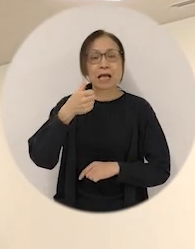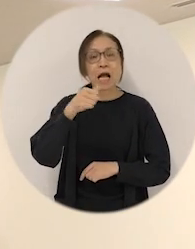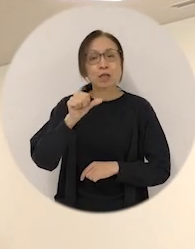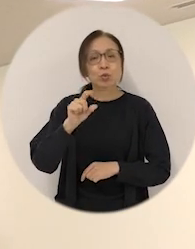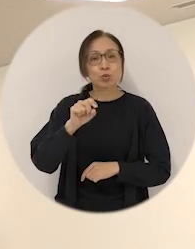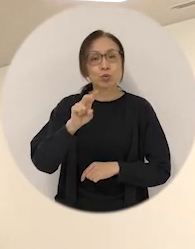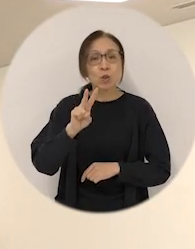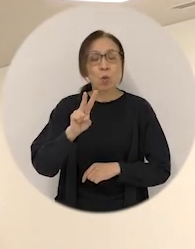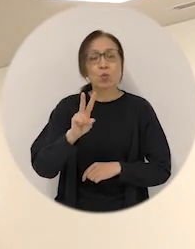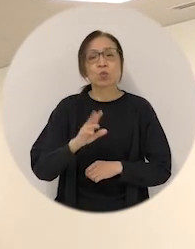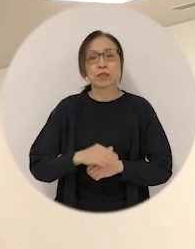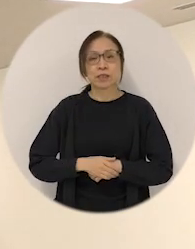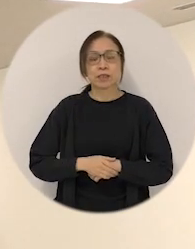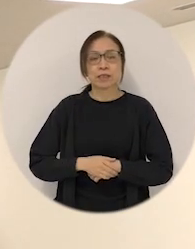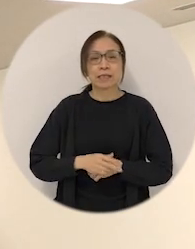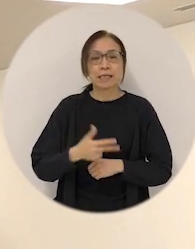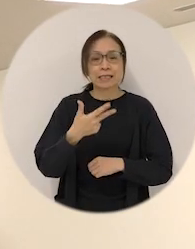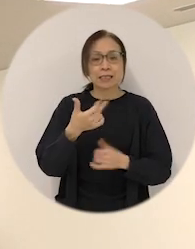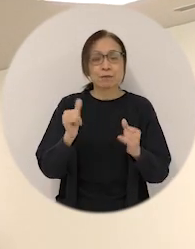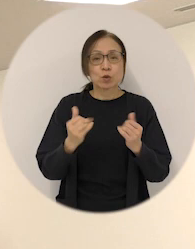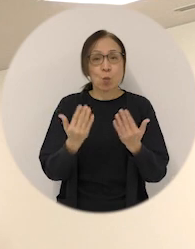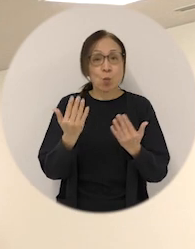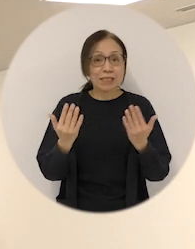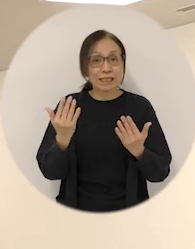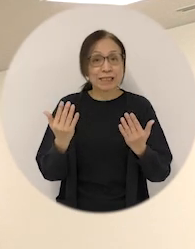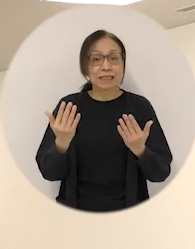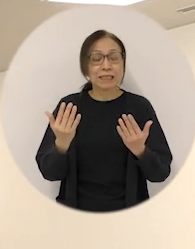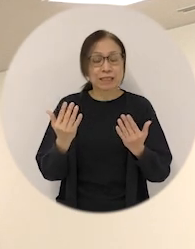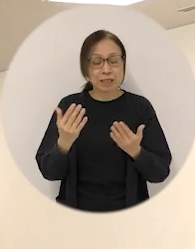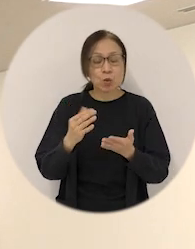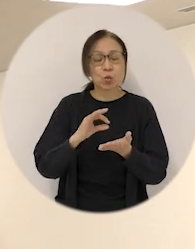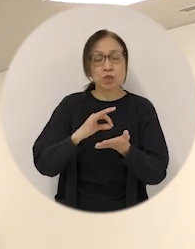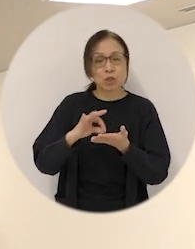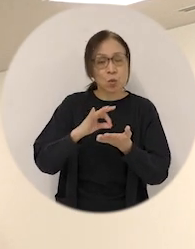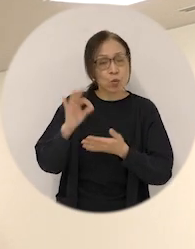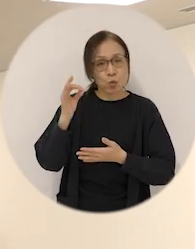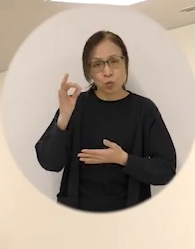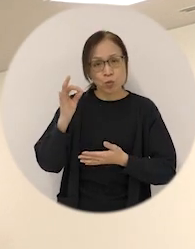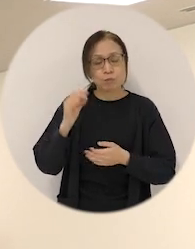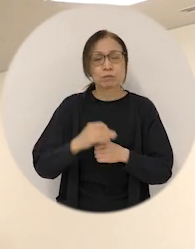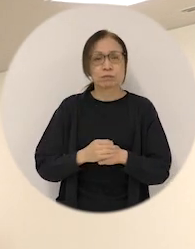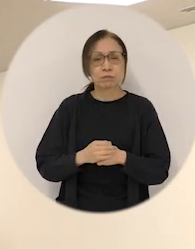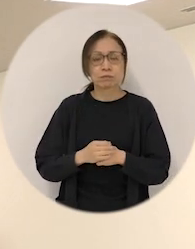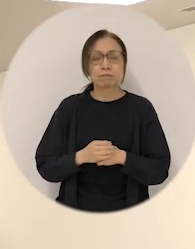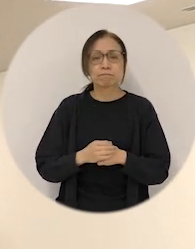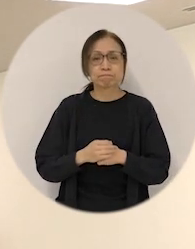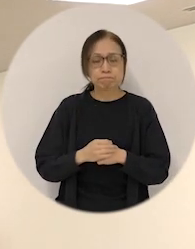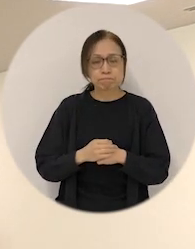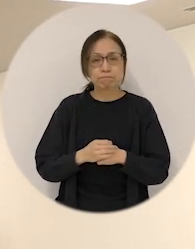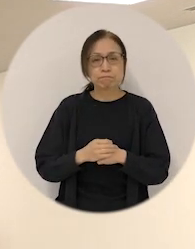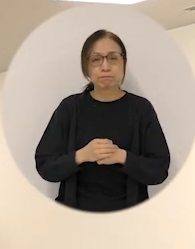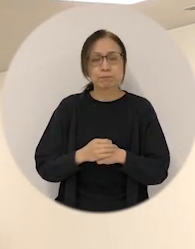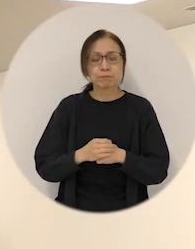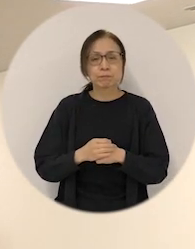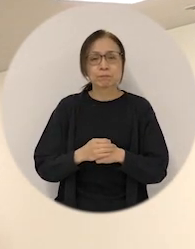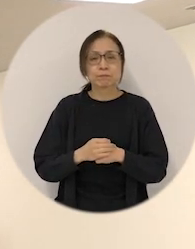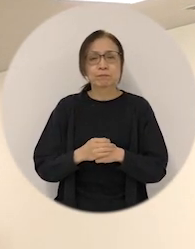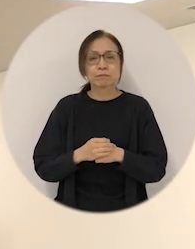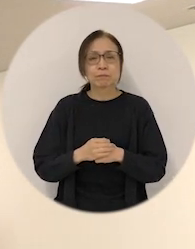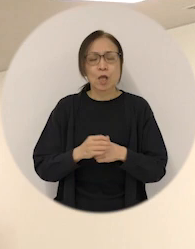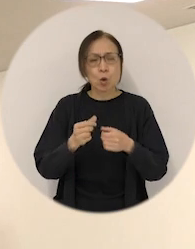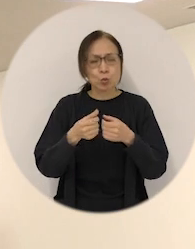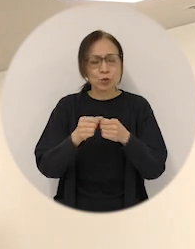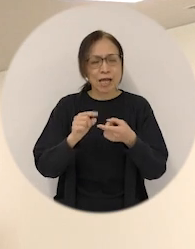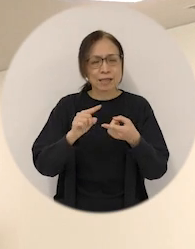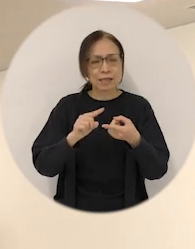の、料金のところなんですが、物価高騰と市民の森の安定した経営を図るためということで、具体的